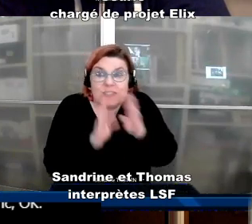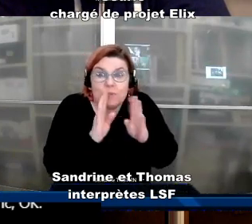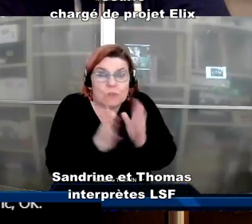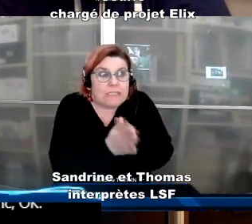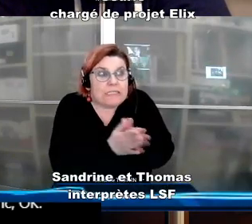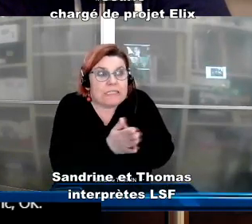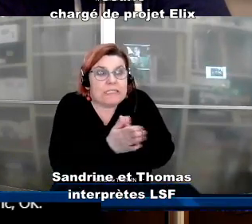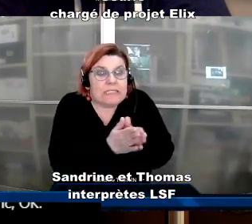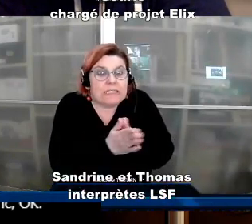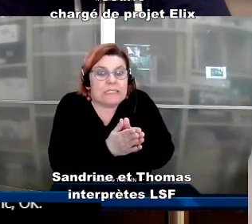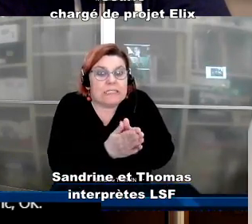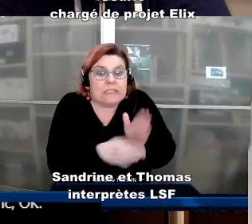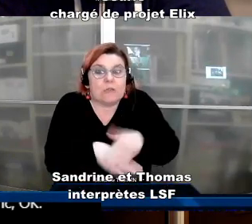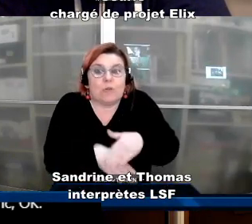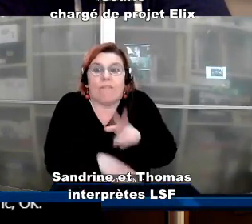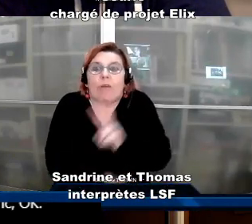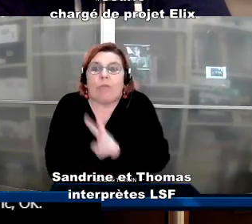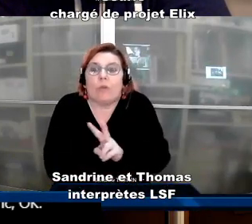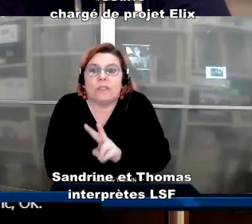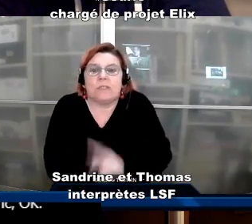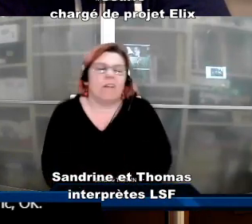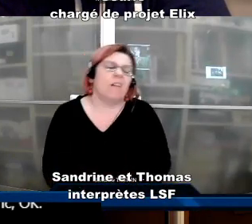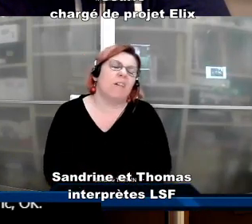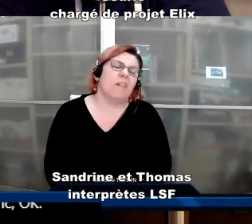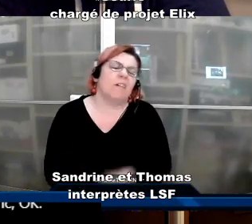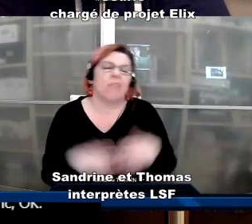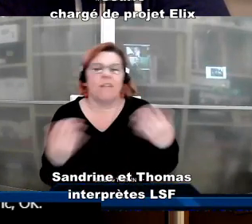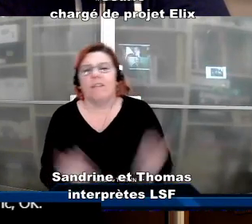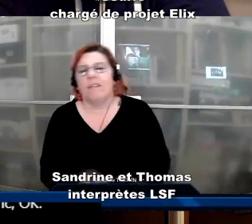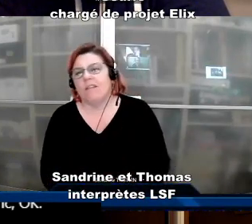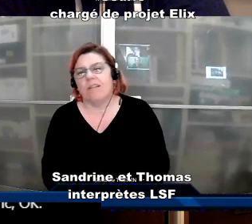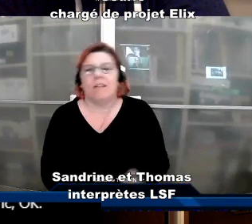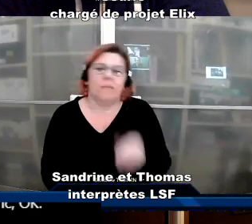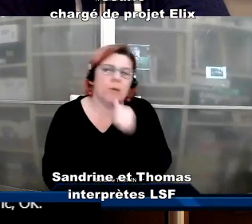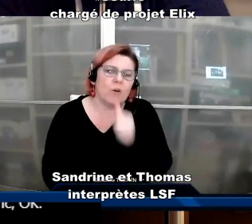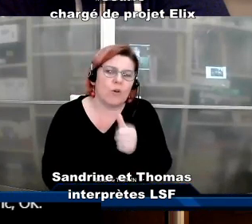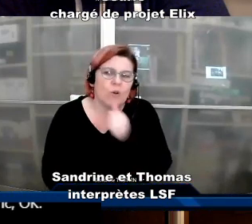vendredi sur les groupes Facebook, « Oh là, c'est pas pour cette semaine. »